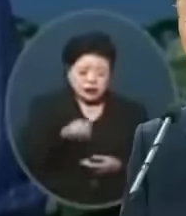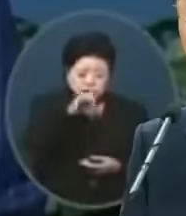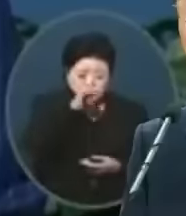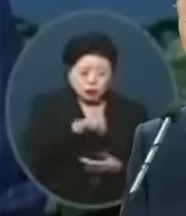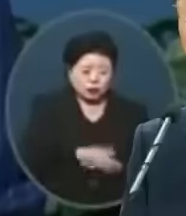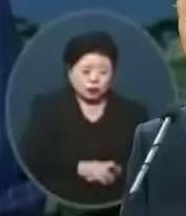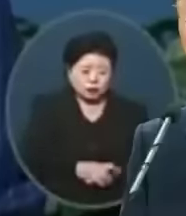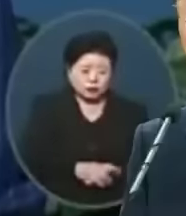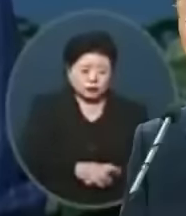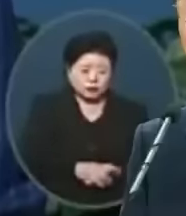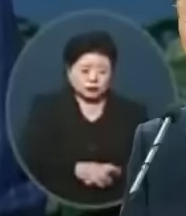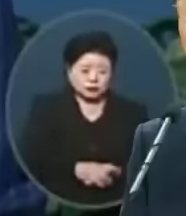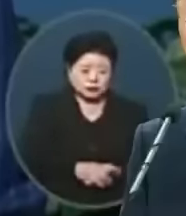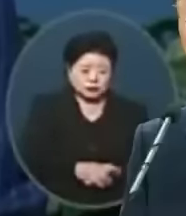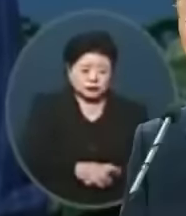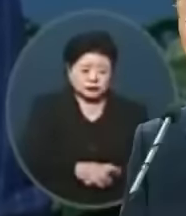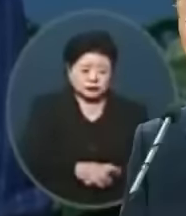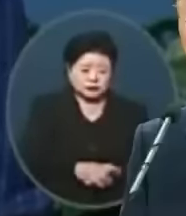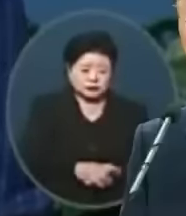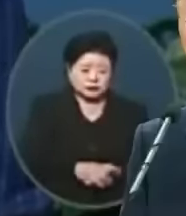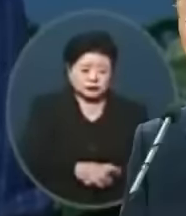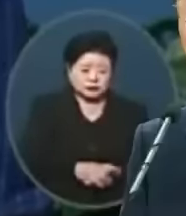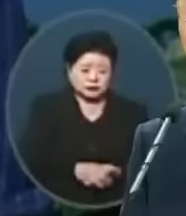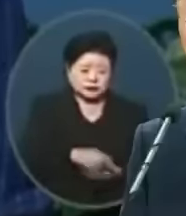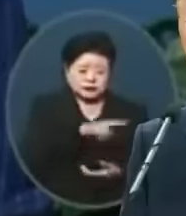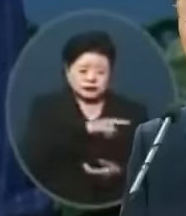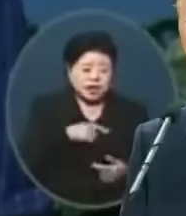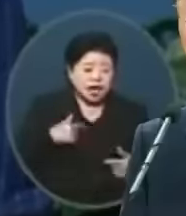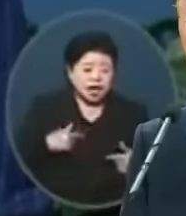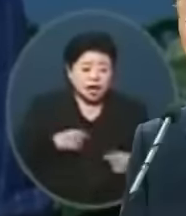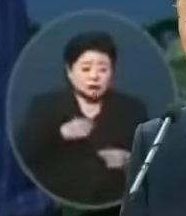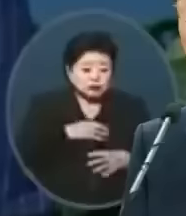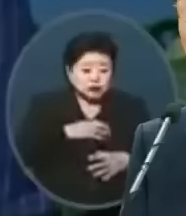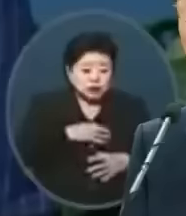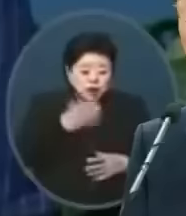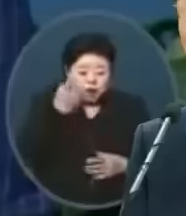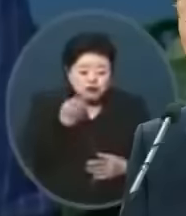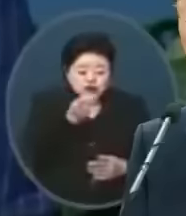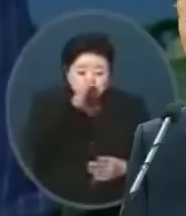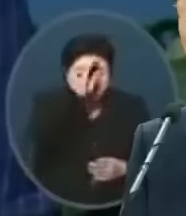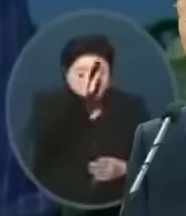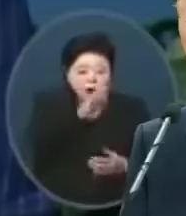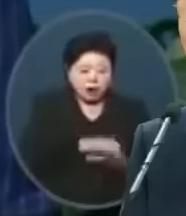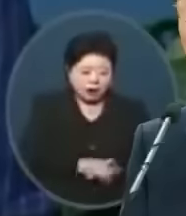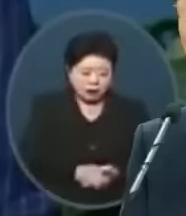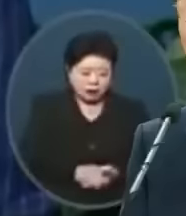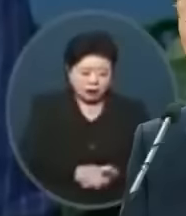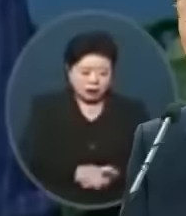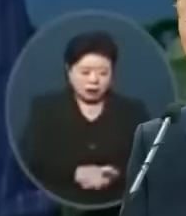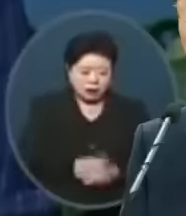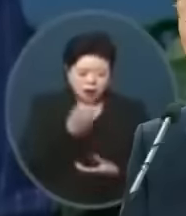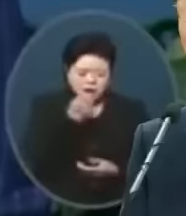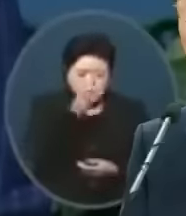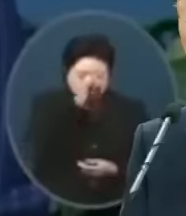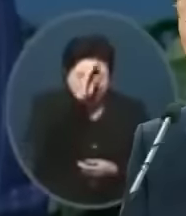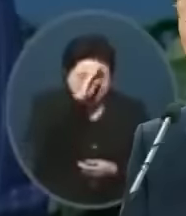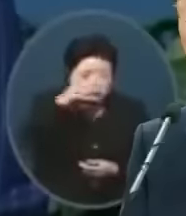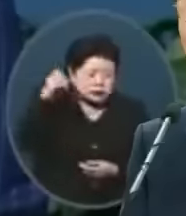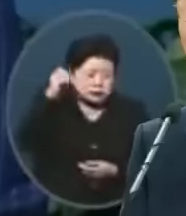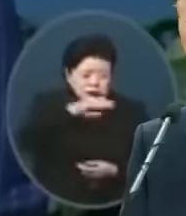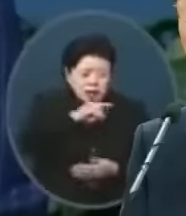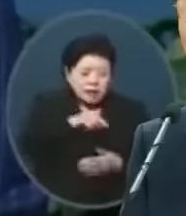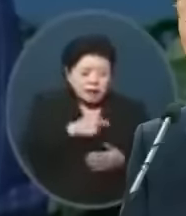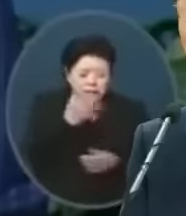있습니다. 제가 제일 무서워하는 것은 우울증입니다. 우울증은 그냥